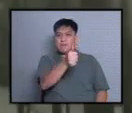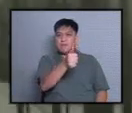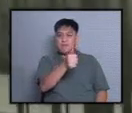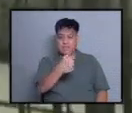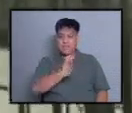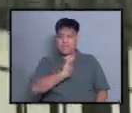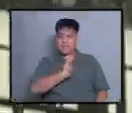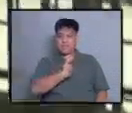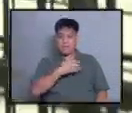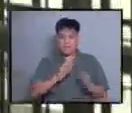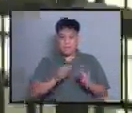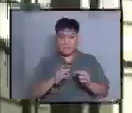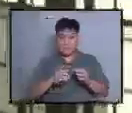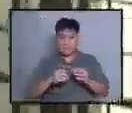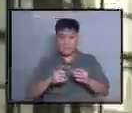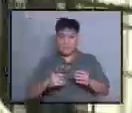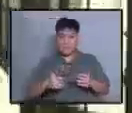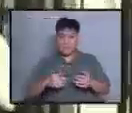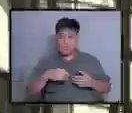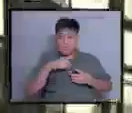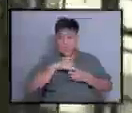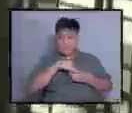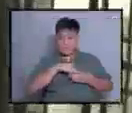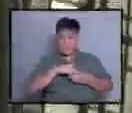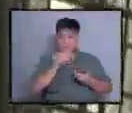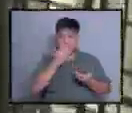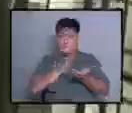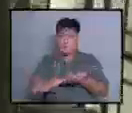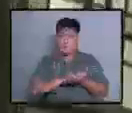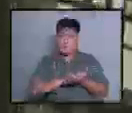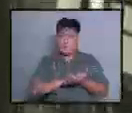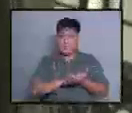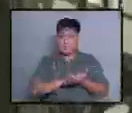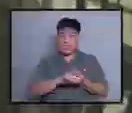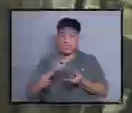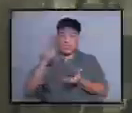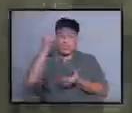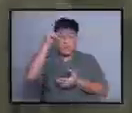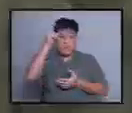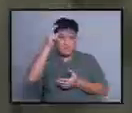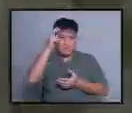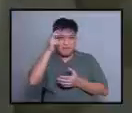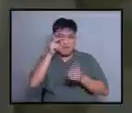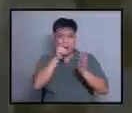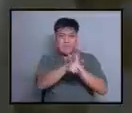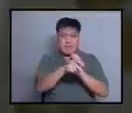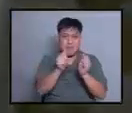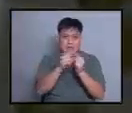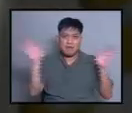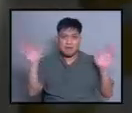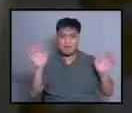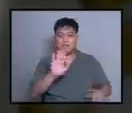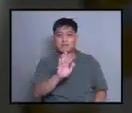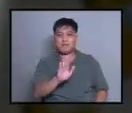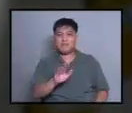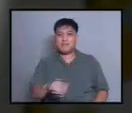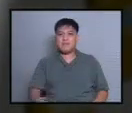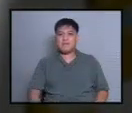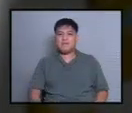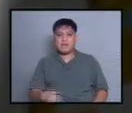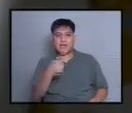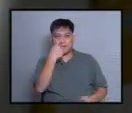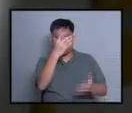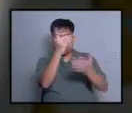kasamaan. Huwag nating hayaang si Lucifer ang tumalo sa anghel. Huwag nating hayaang mabaligtad ang diwa nitong makasaysayang